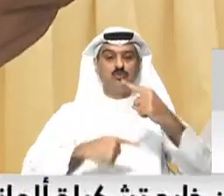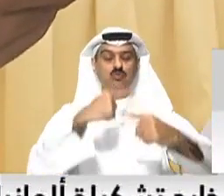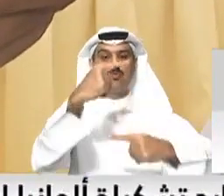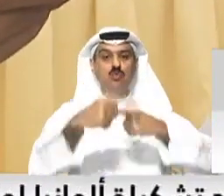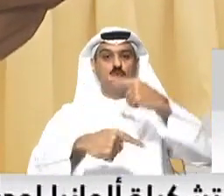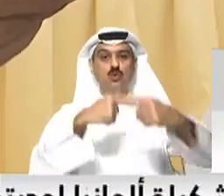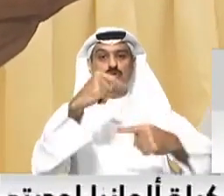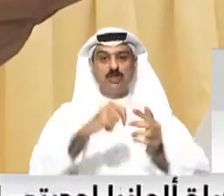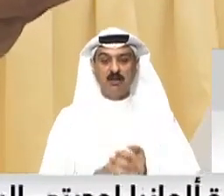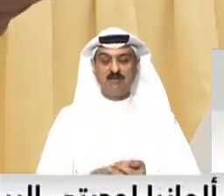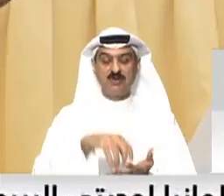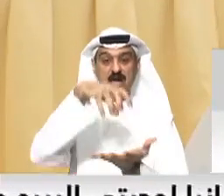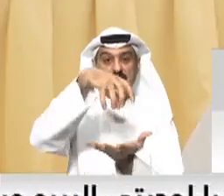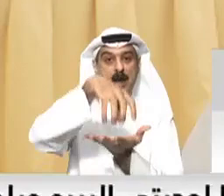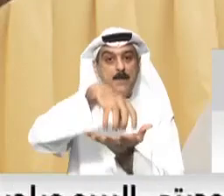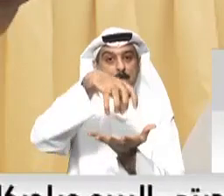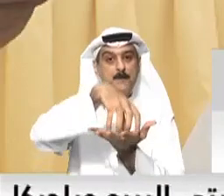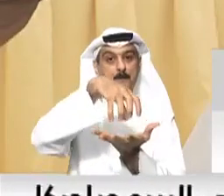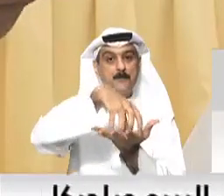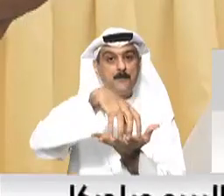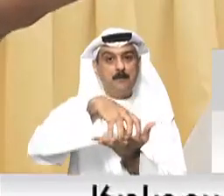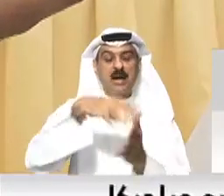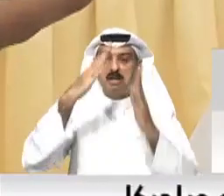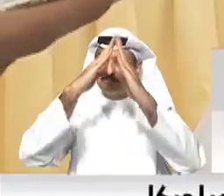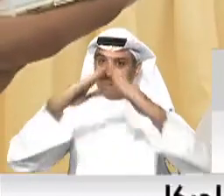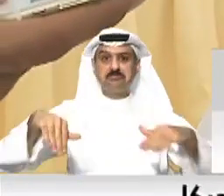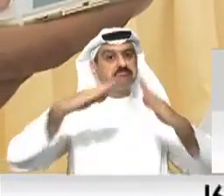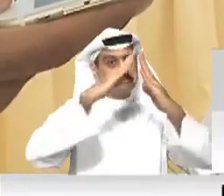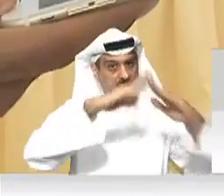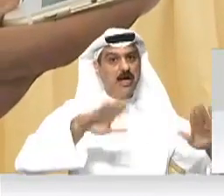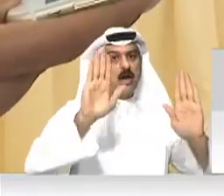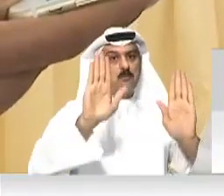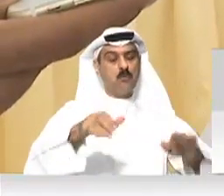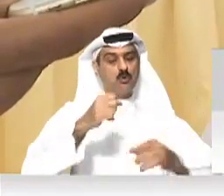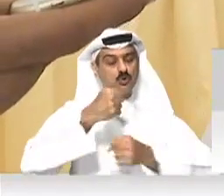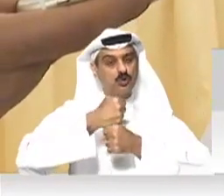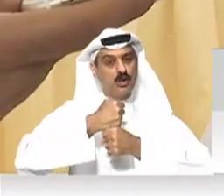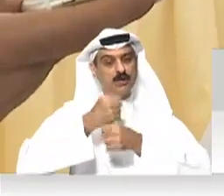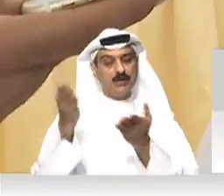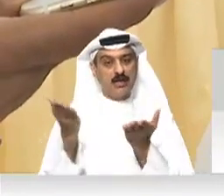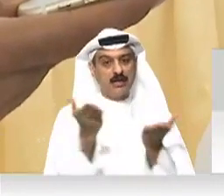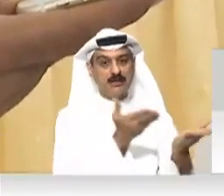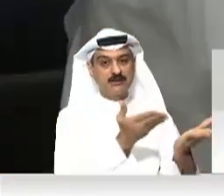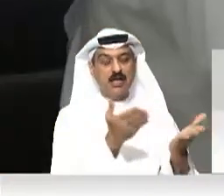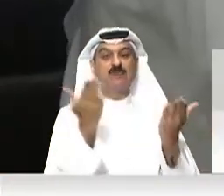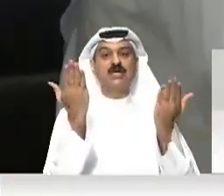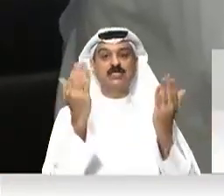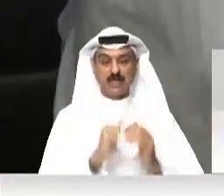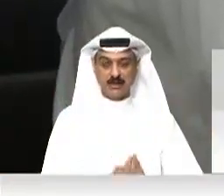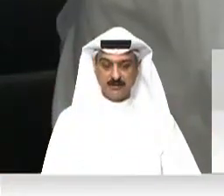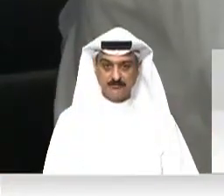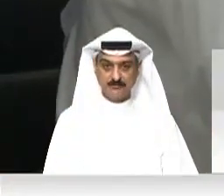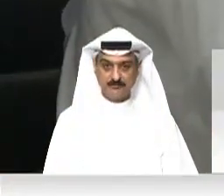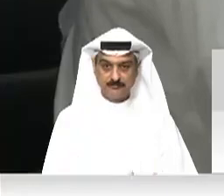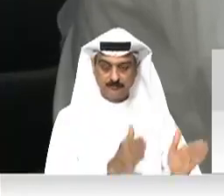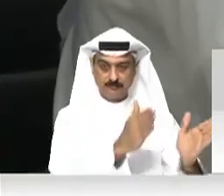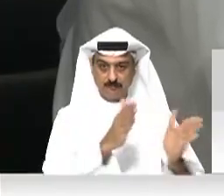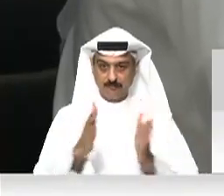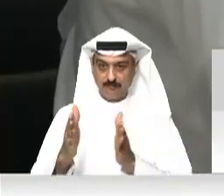المعدة للنش وخيام مجهزة للأمهات لاستقبالهم مشيئة الله. أكثر